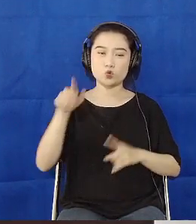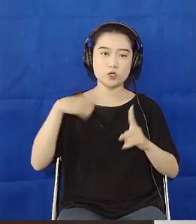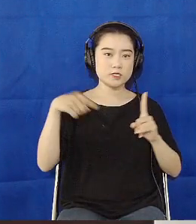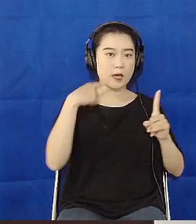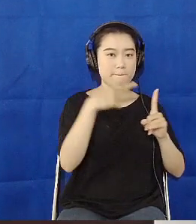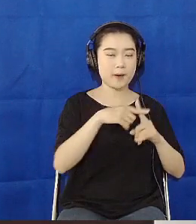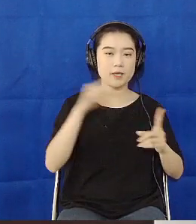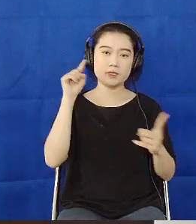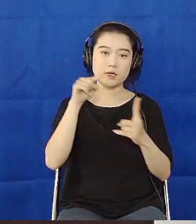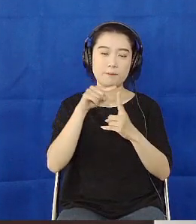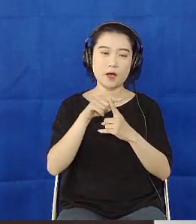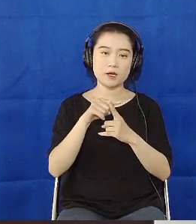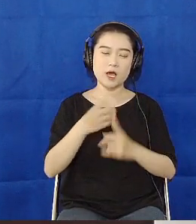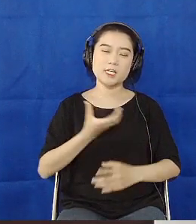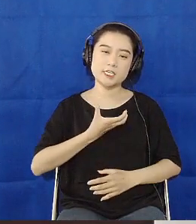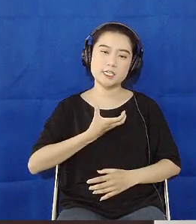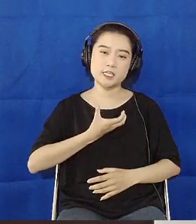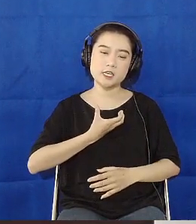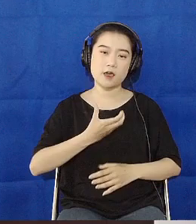kepada keinginan,